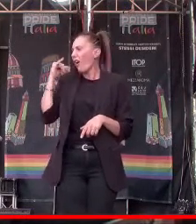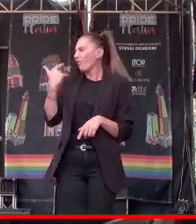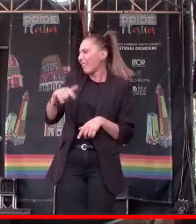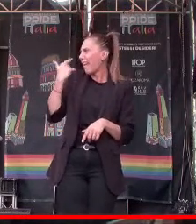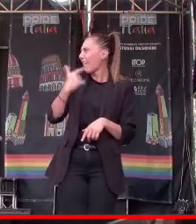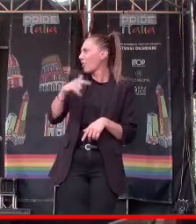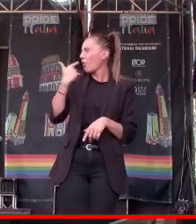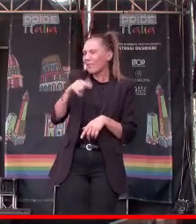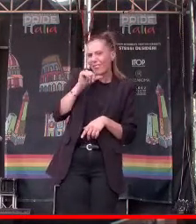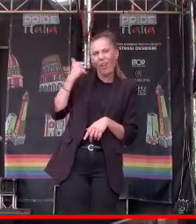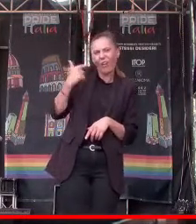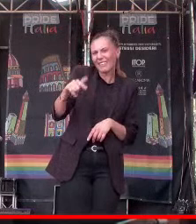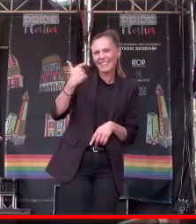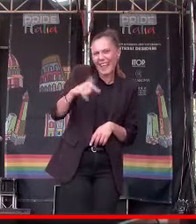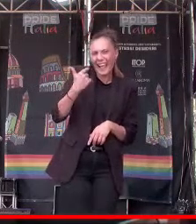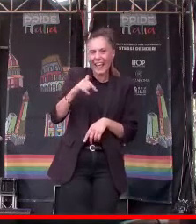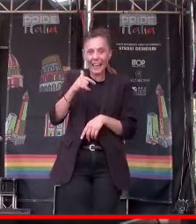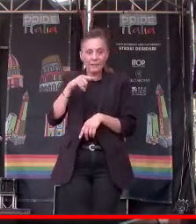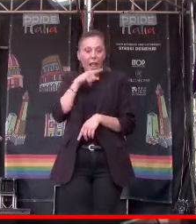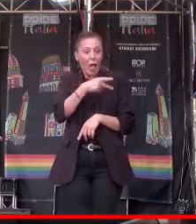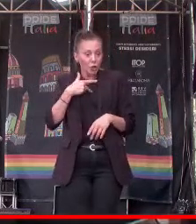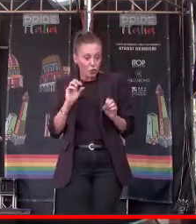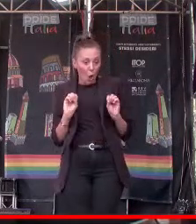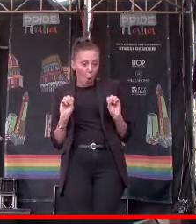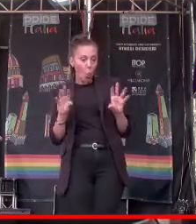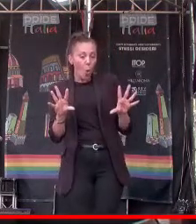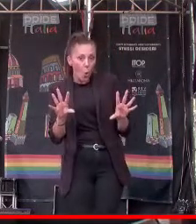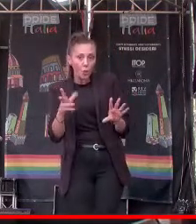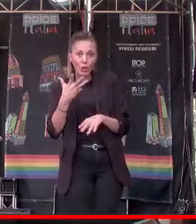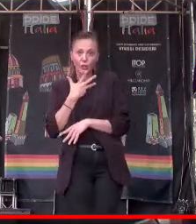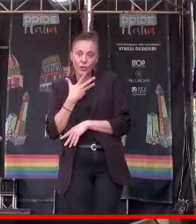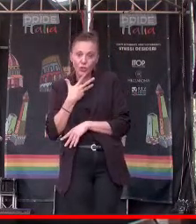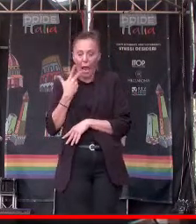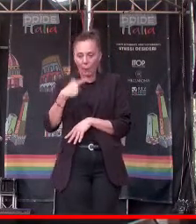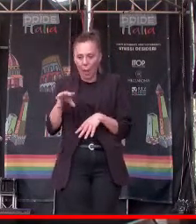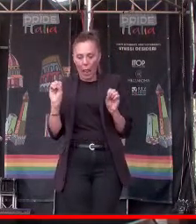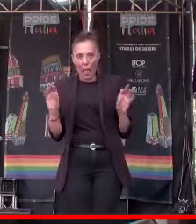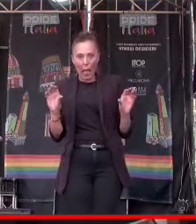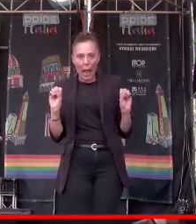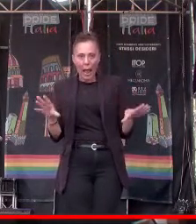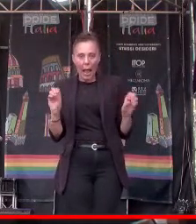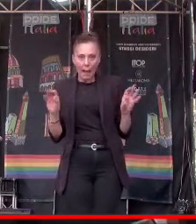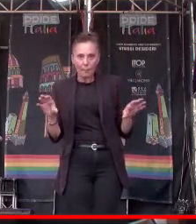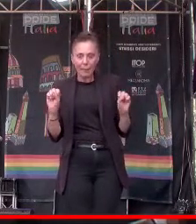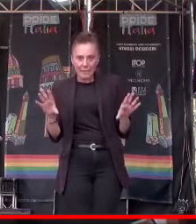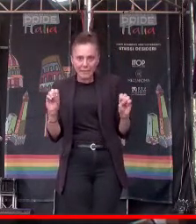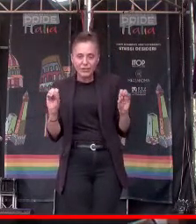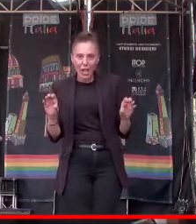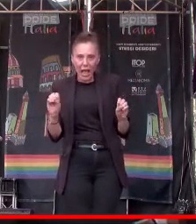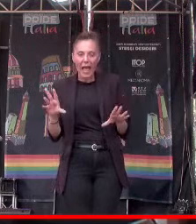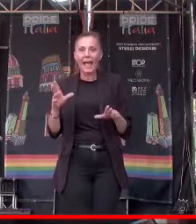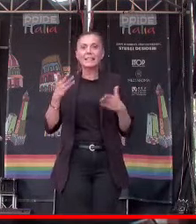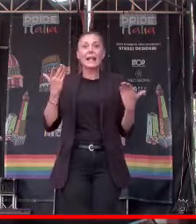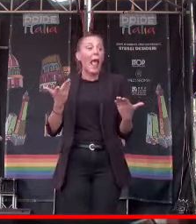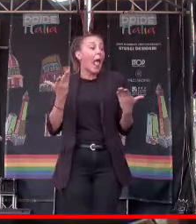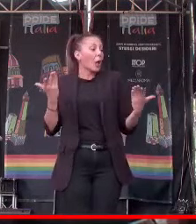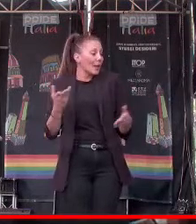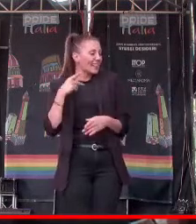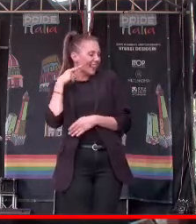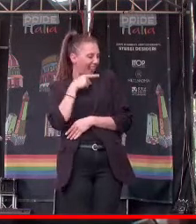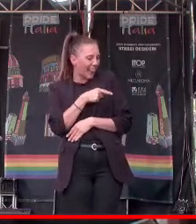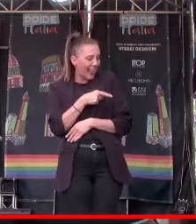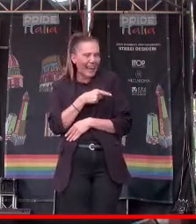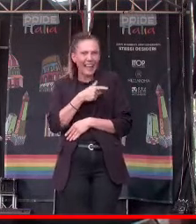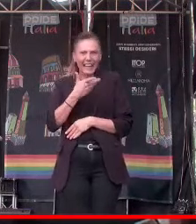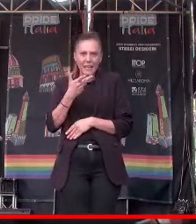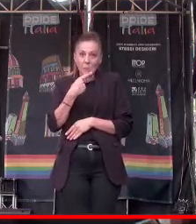dai. Non serve. È una sedia a rotelle. Lei ha delle luci, vedo che ha anche dei lampeggianti così. E quindi? Scusi, quindi lei sarebbe un...